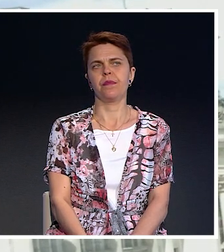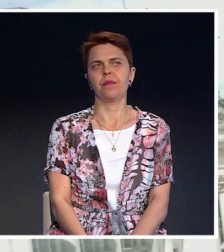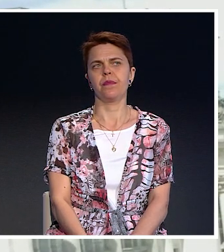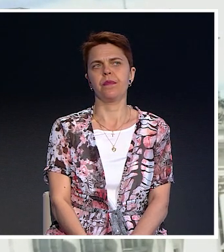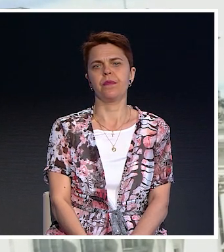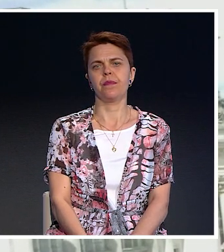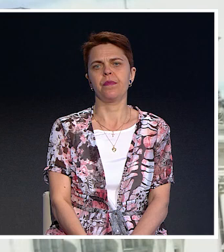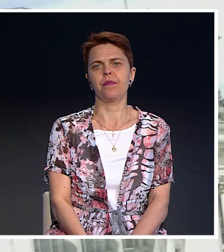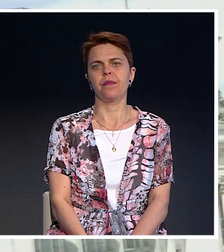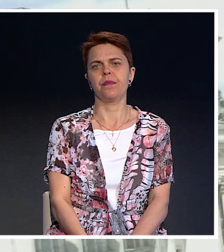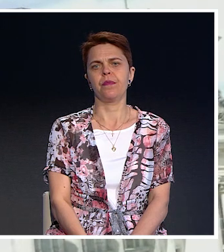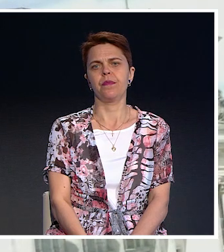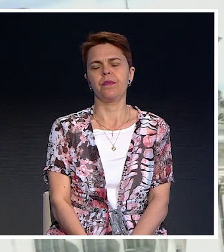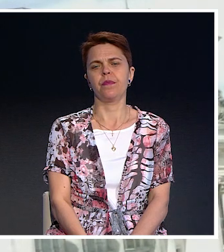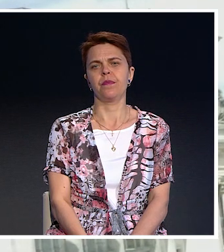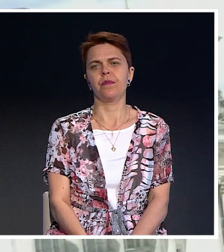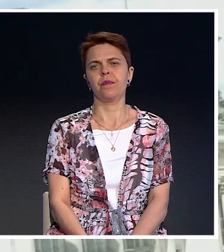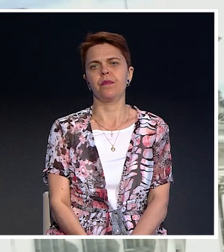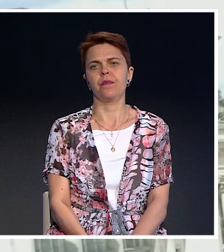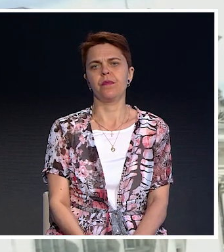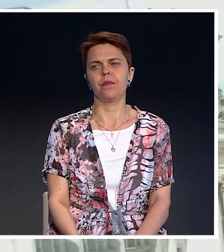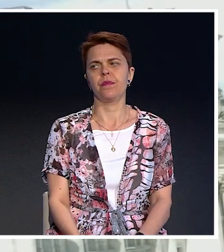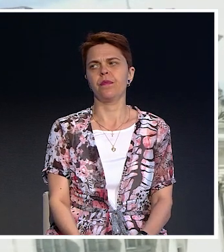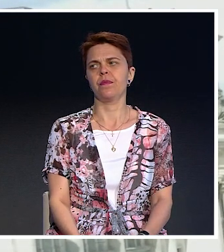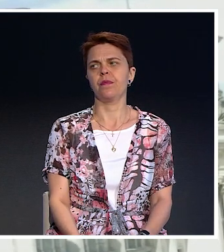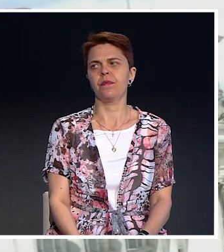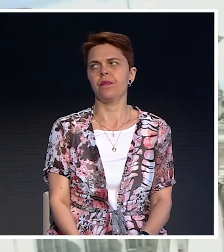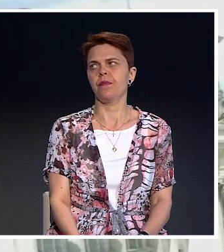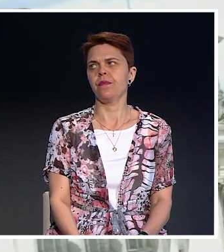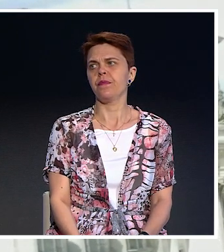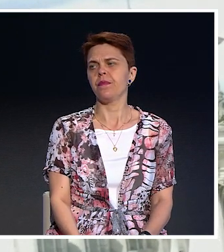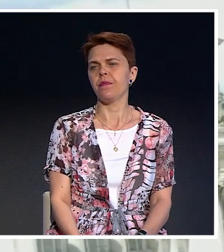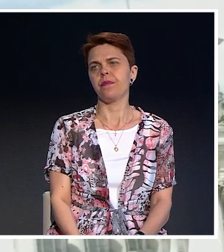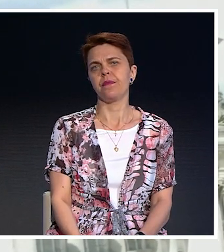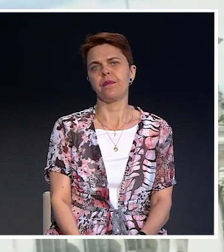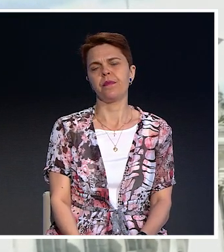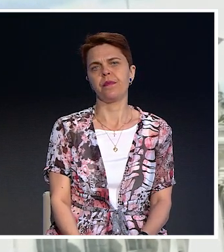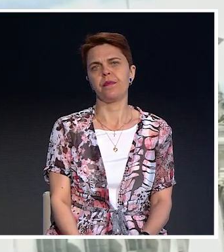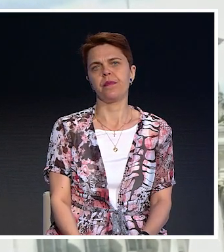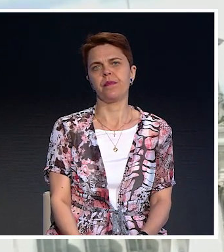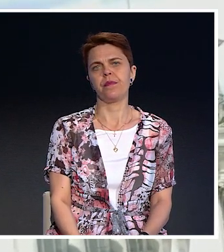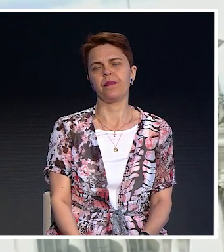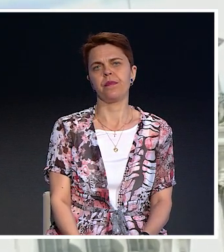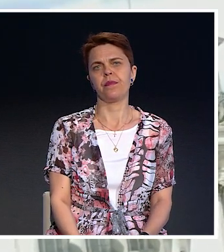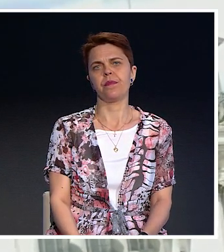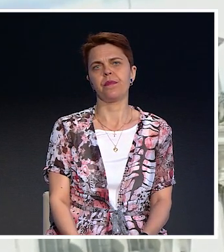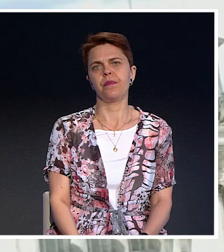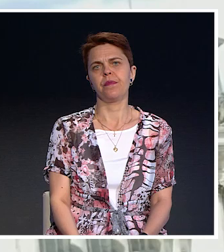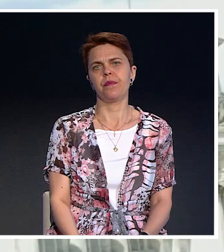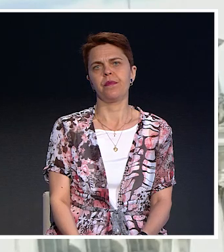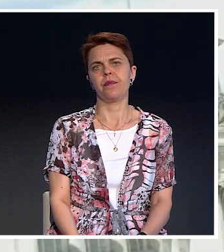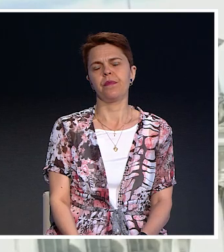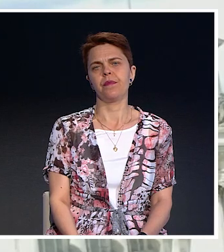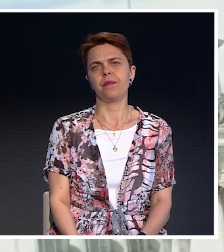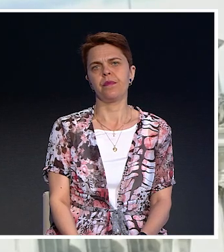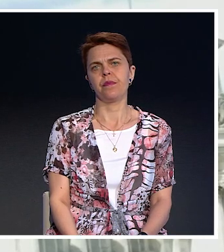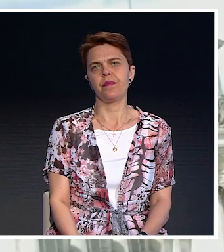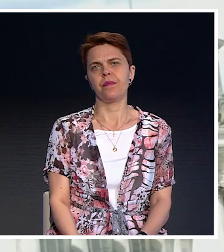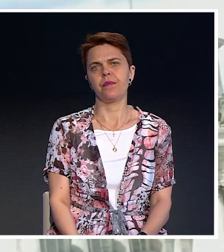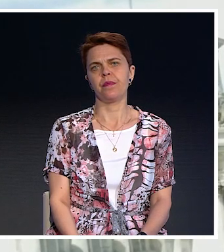не приймати за належне те, що в них є, але боротися, прагнути